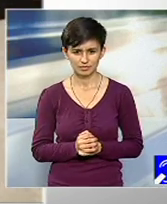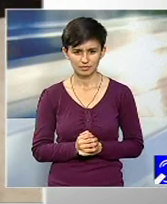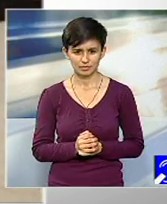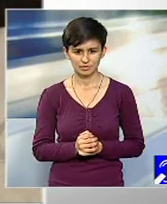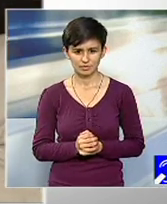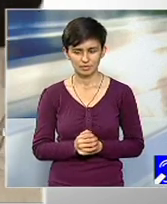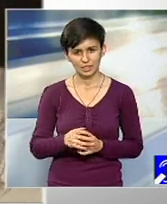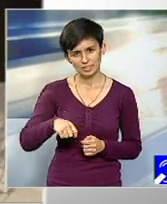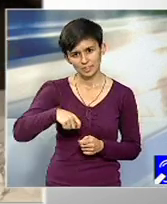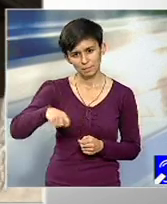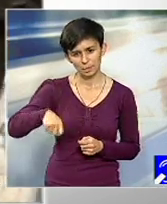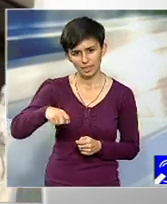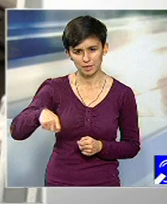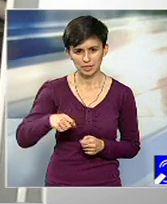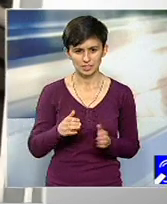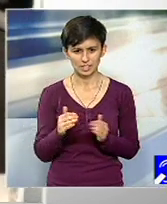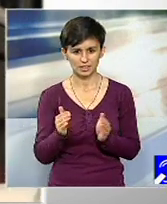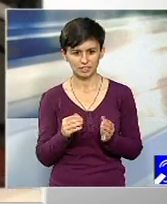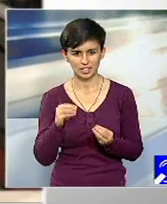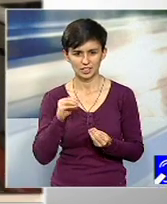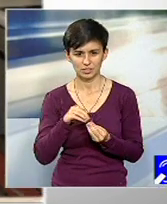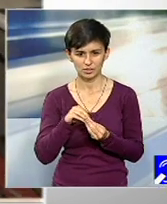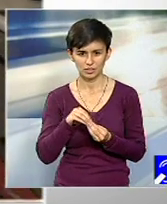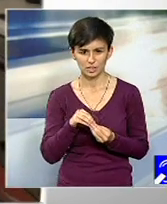Se amestecă făina cu ouăle. Spunea